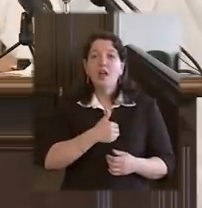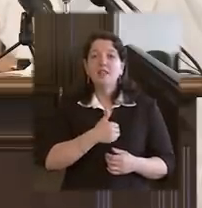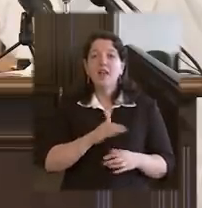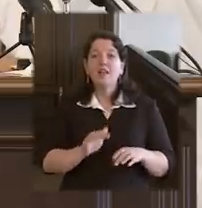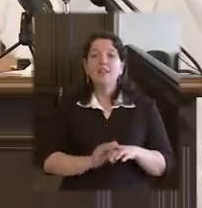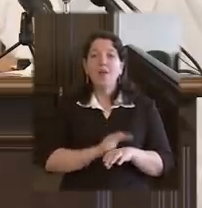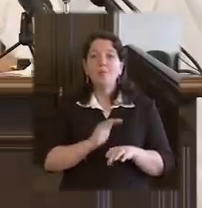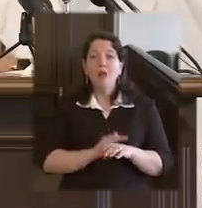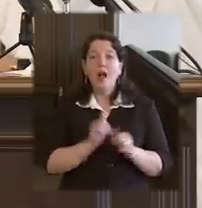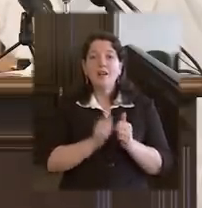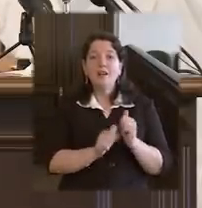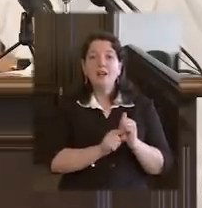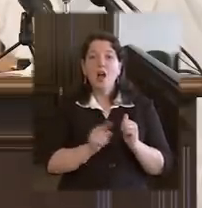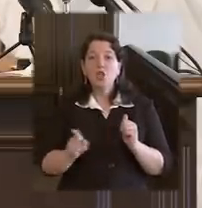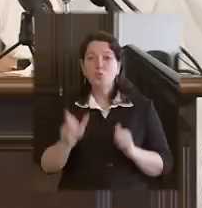каждому человеку.